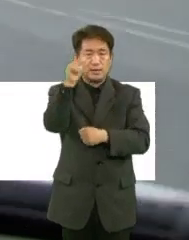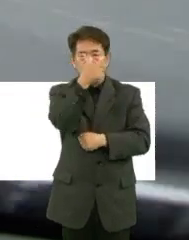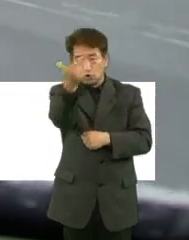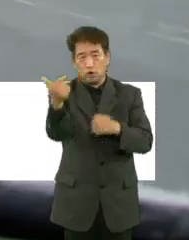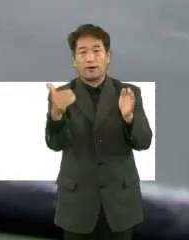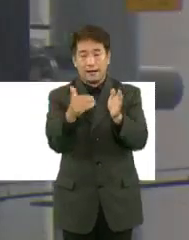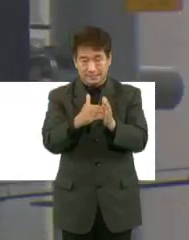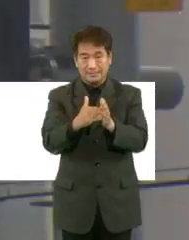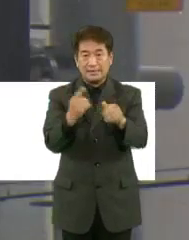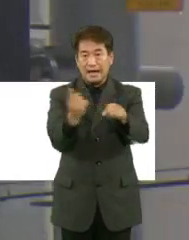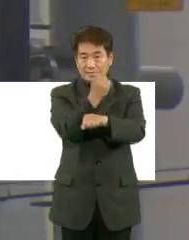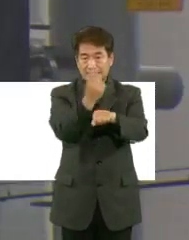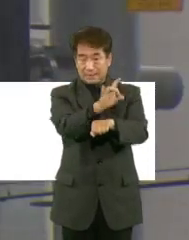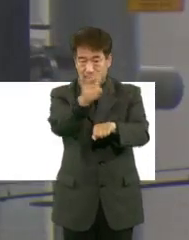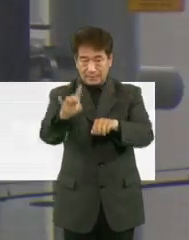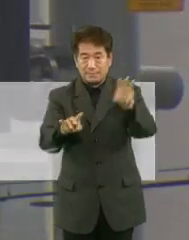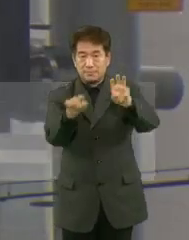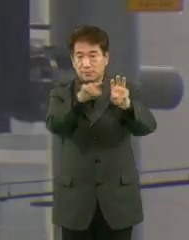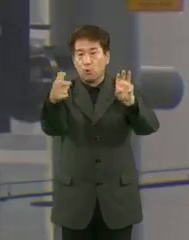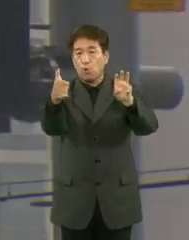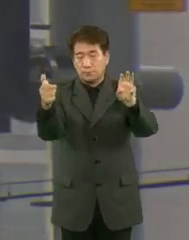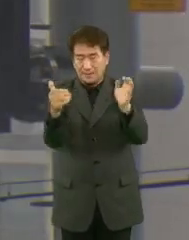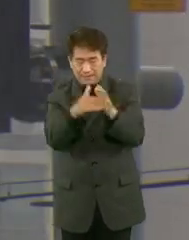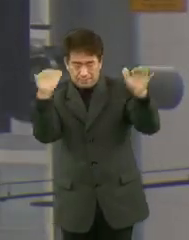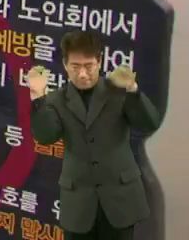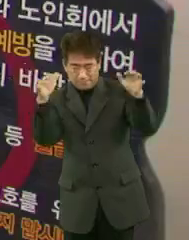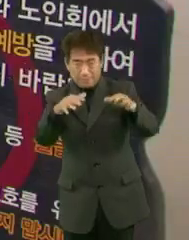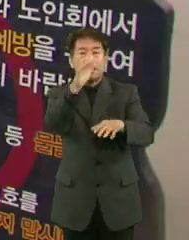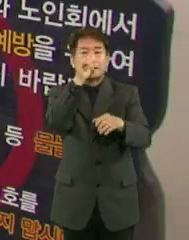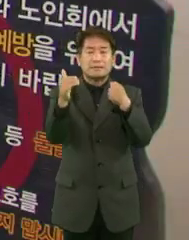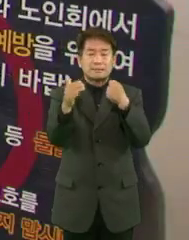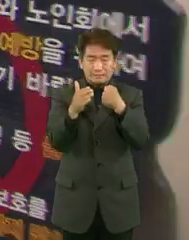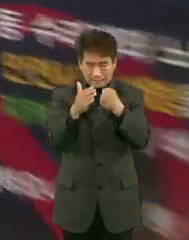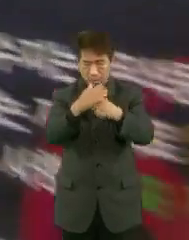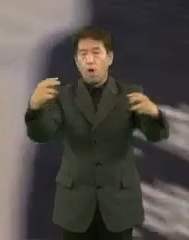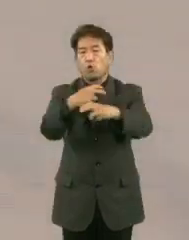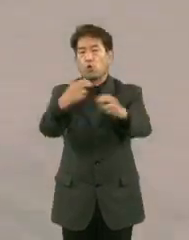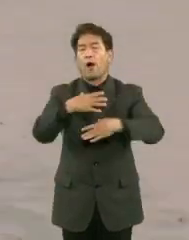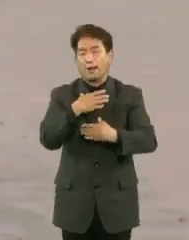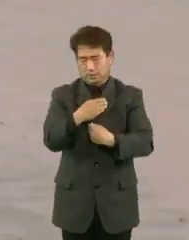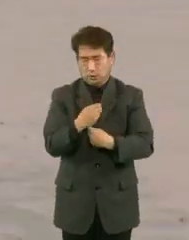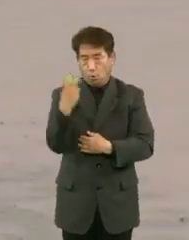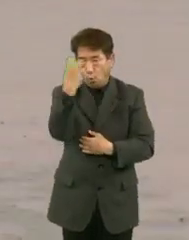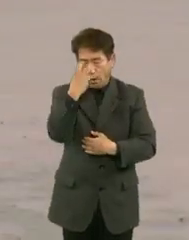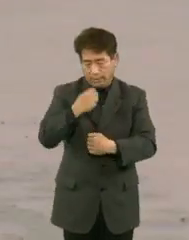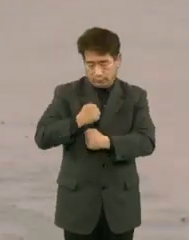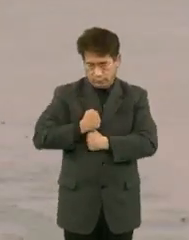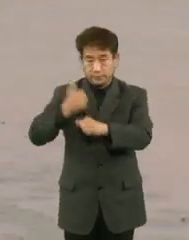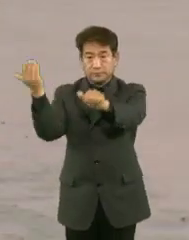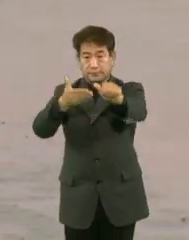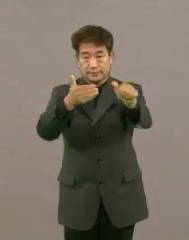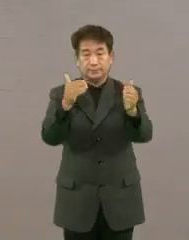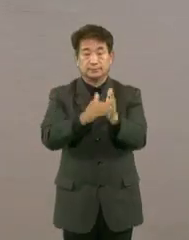시간당 30에서 50mm의 강한 비가 내리는 곳이 있어 시설물 관리와 교통 안전에 유의해달라고 당부했습니다.